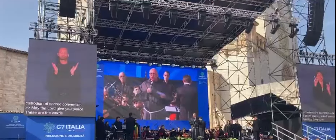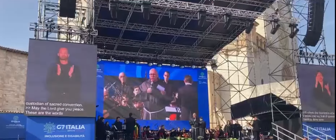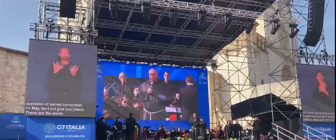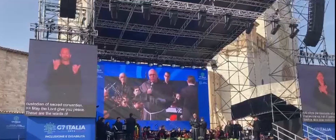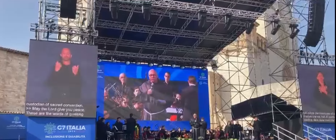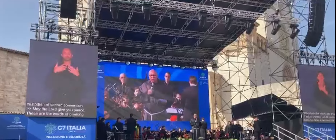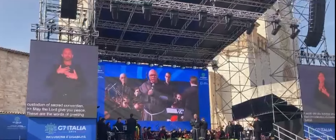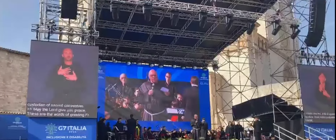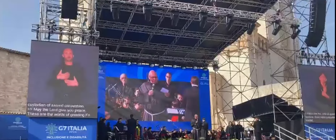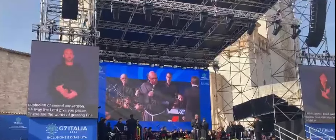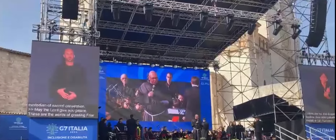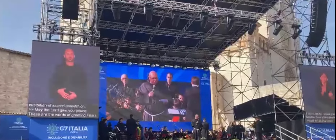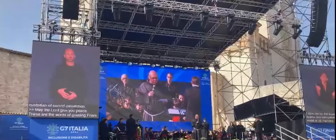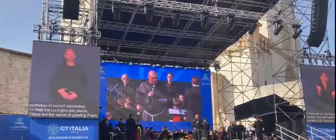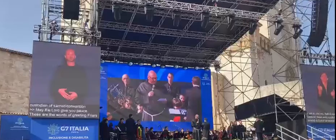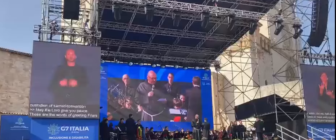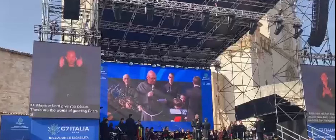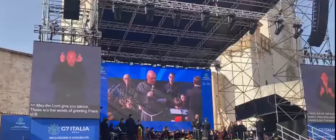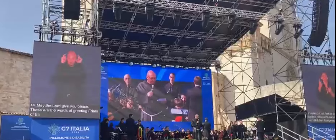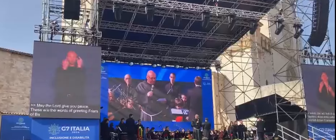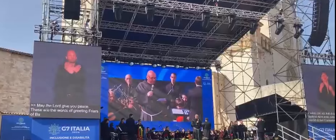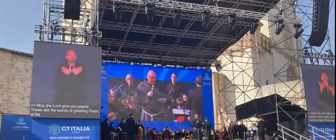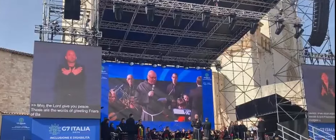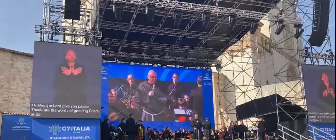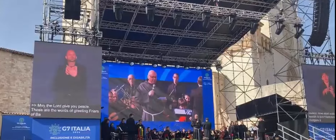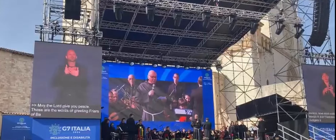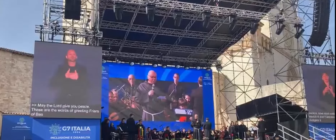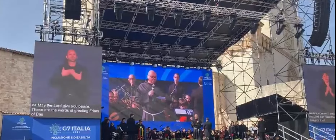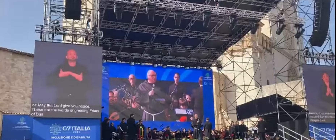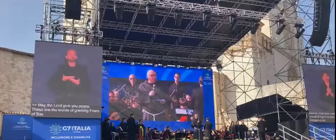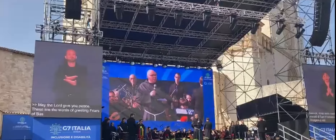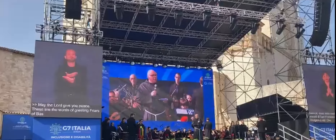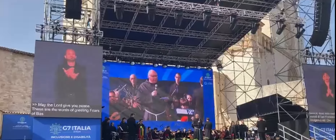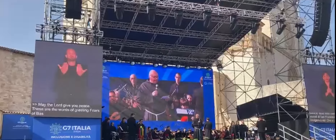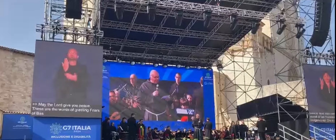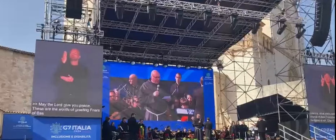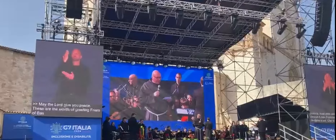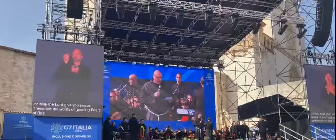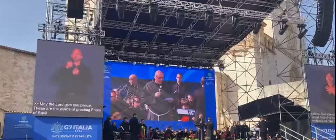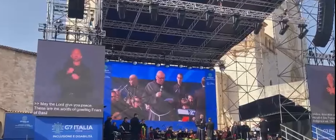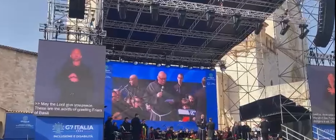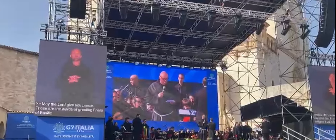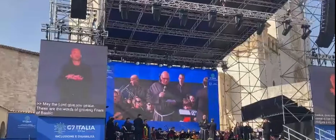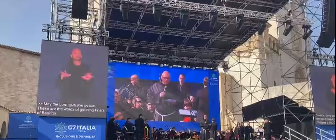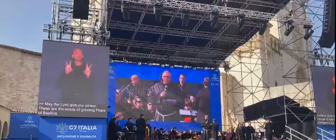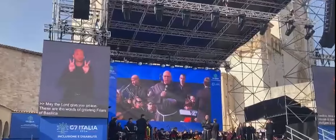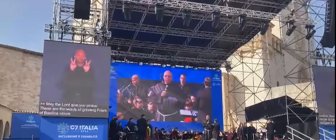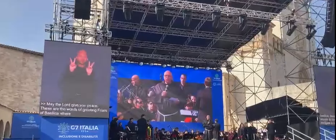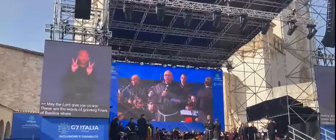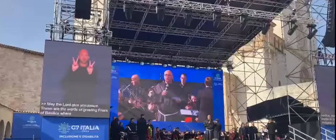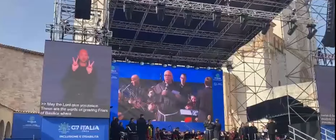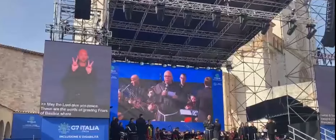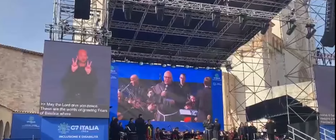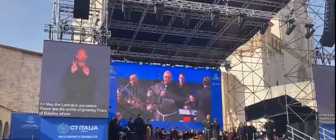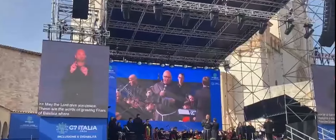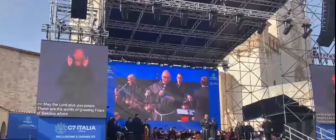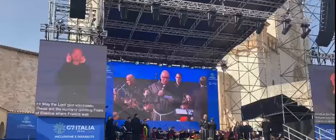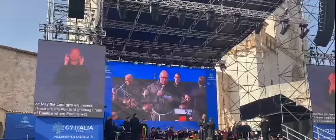desideriamo rivolgere a voi. Il Signore vi dia pace. San Francesco amava chiamare tutti e